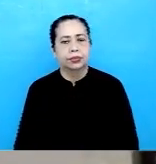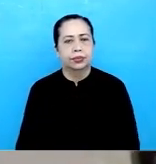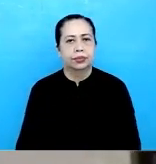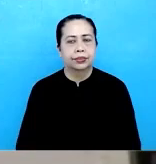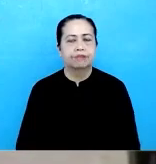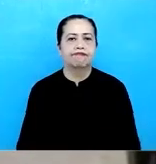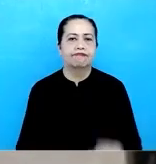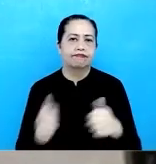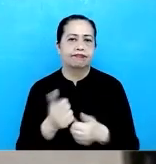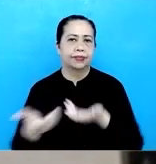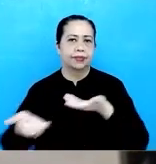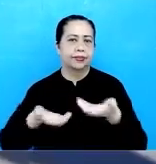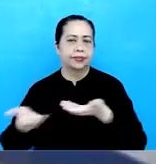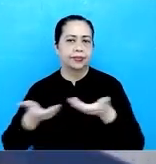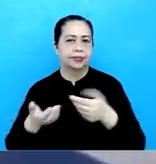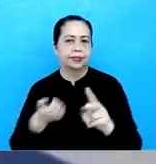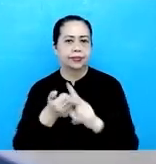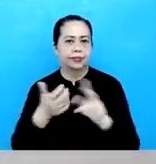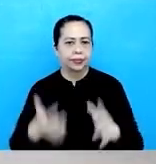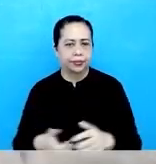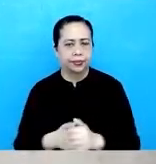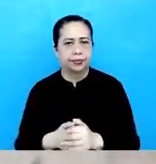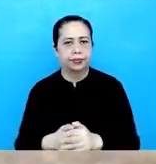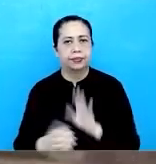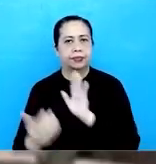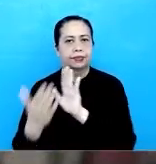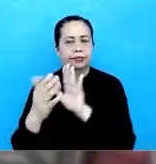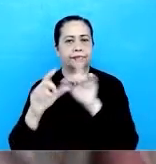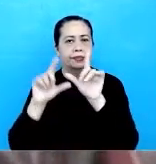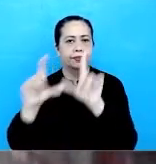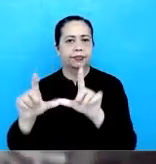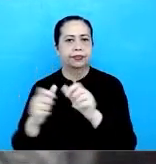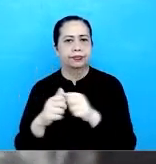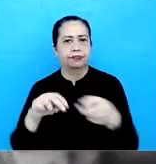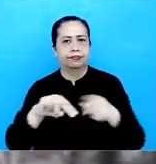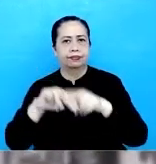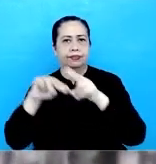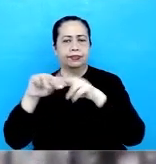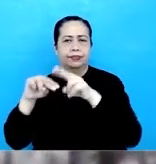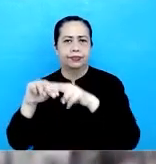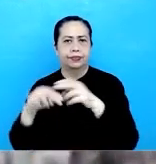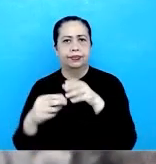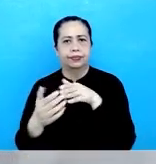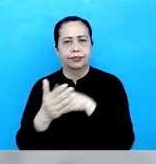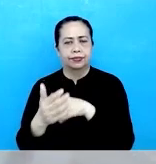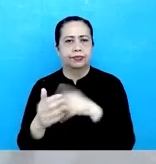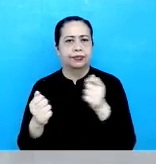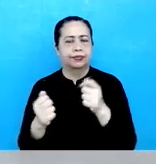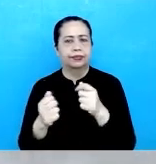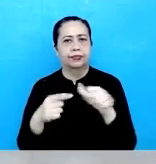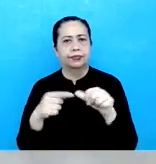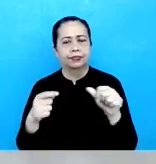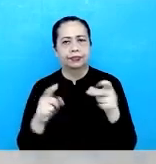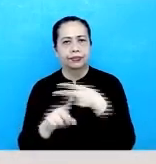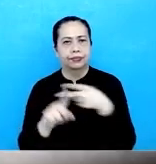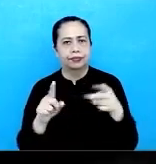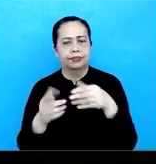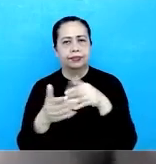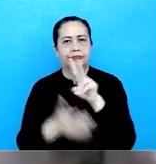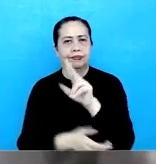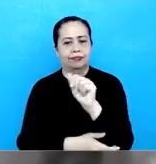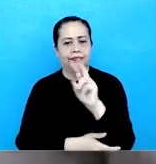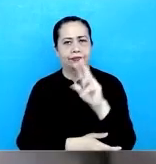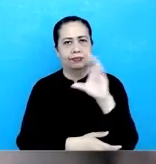Sasailalim sa counseling ang mga biktima. Mahaharap naman ang suspect sa patong-patong na reklamong paglabag sa Anti-Violence Against Women and Children